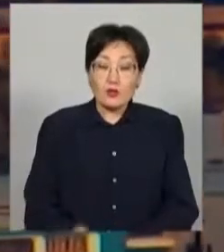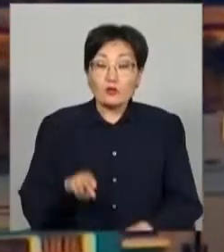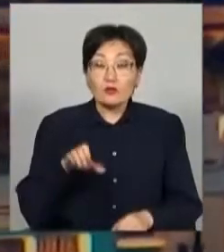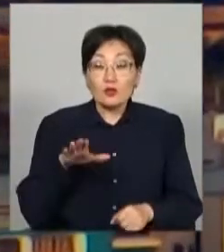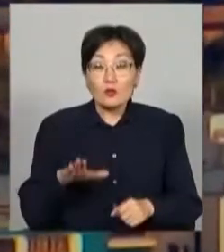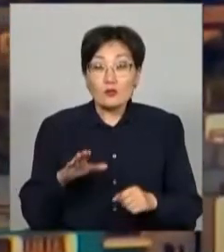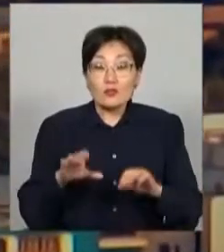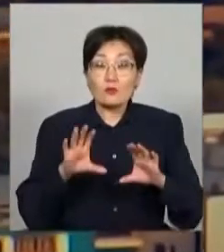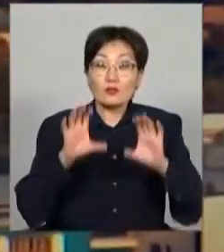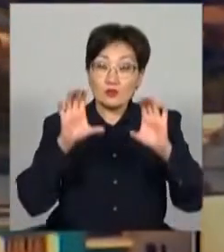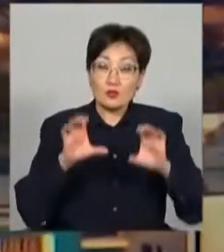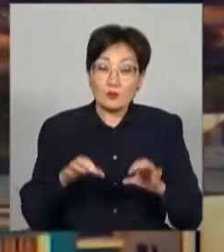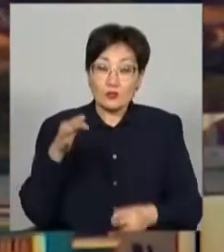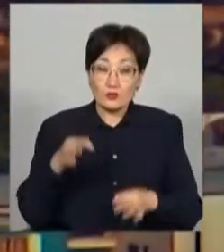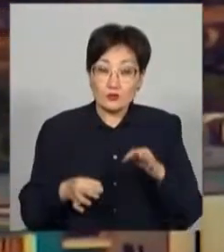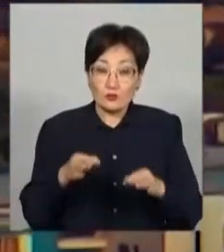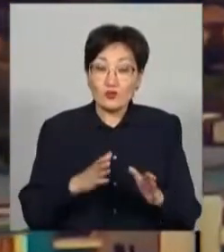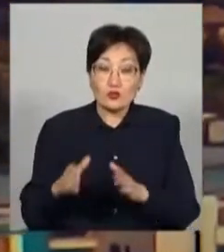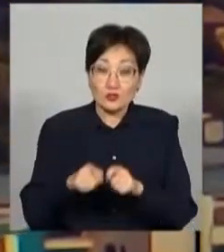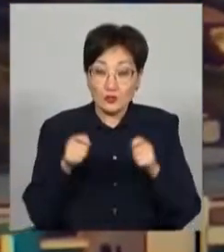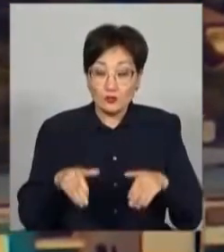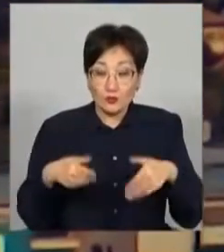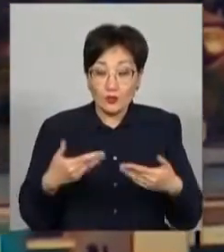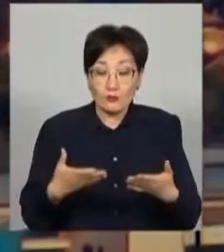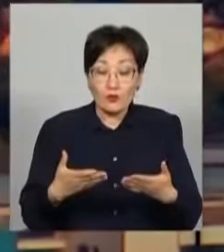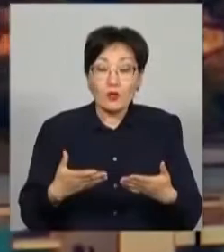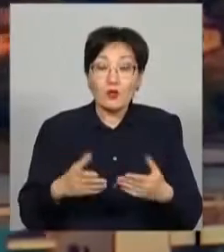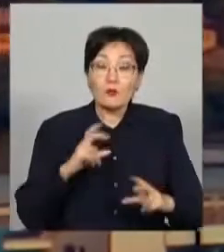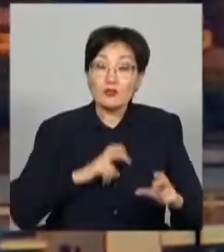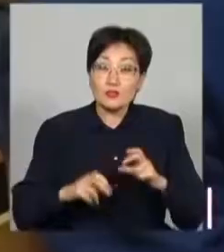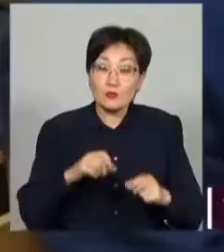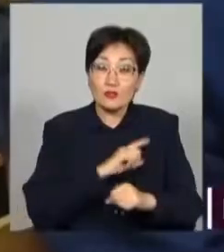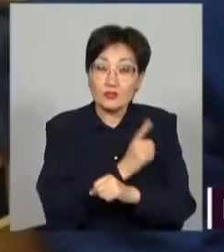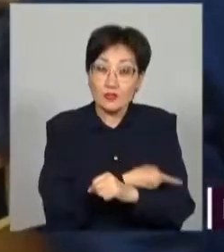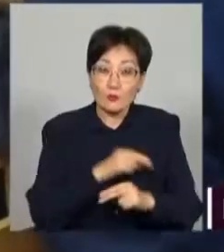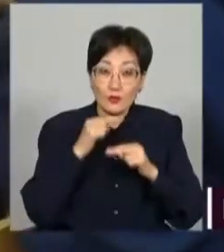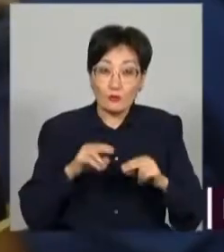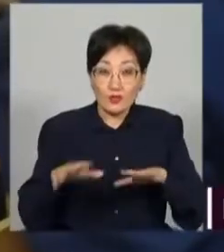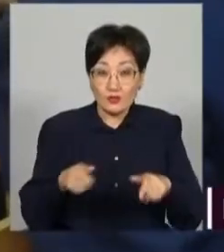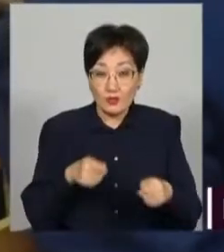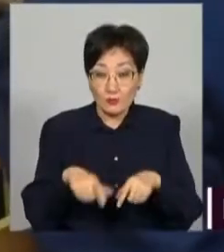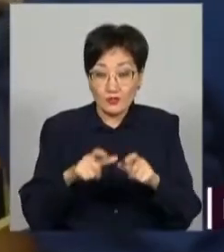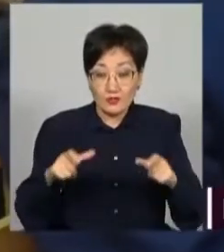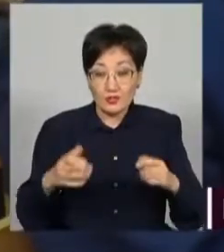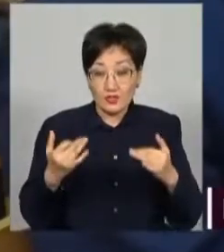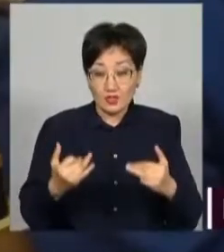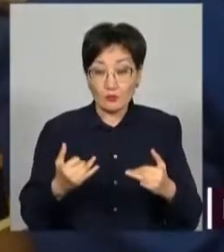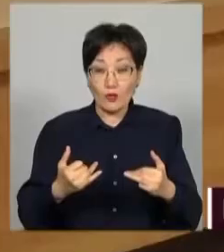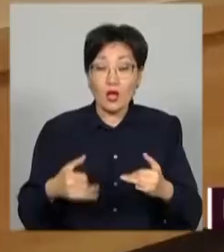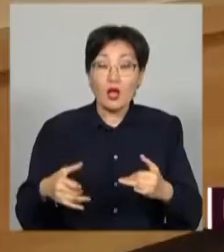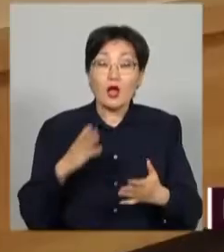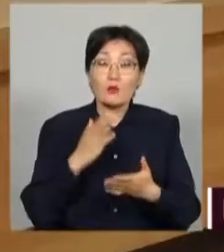Касым-Жомарт Токаев конституциялық сот құруды ұсынды. Құқық қорғау институттарын күшейтуге мән берген президент бүгінде азаматтар қазіргі